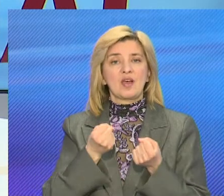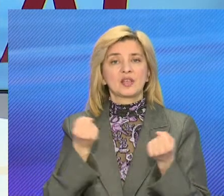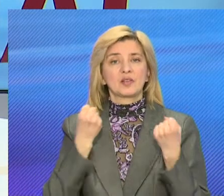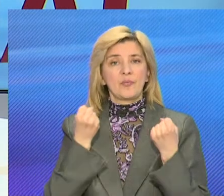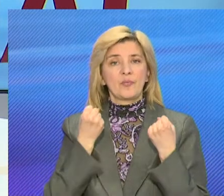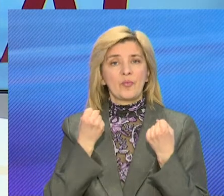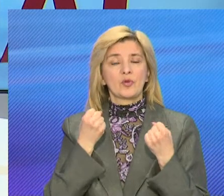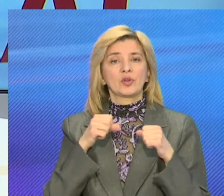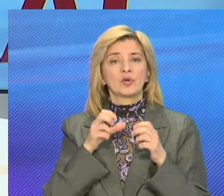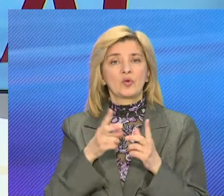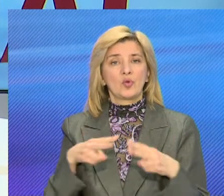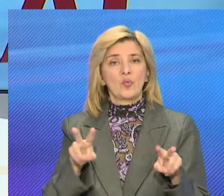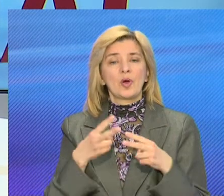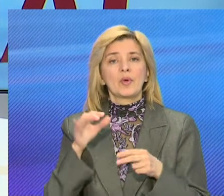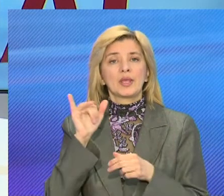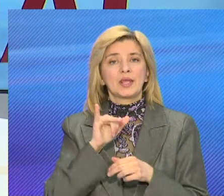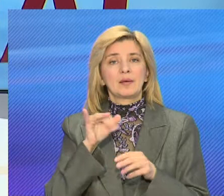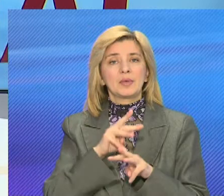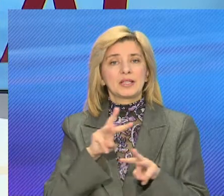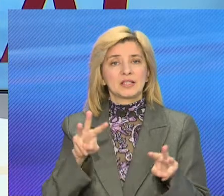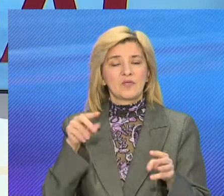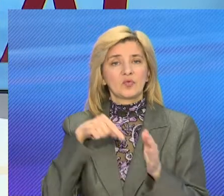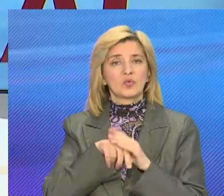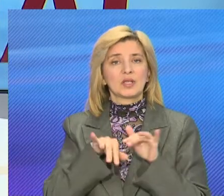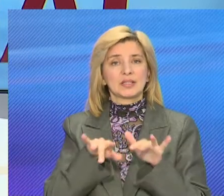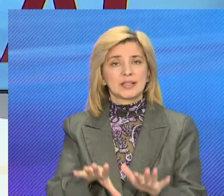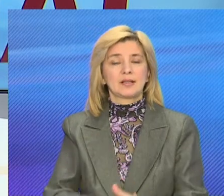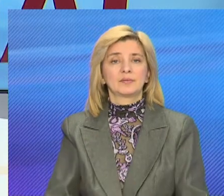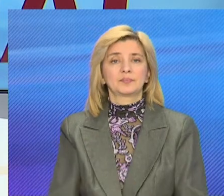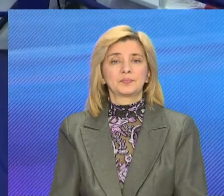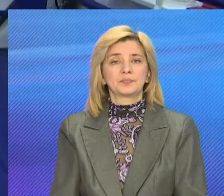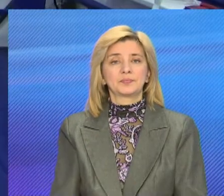федерацией кикбоксинга и тайского бокса. Татьяна Грышук расскажет.